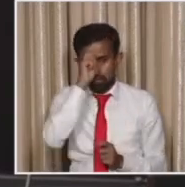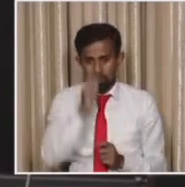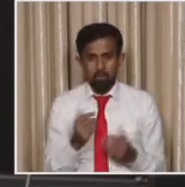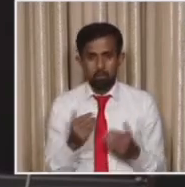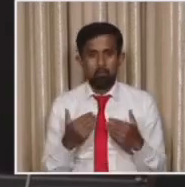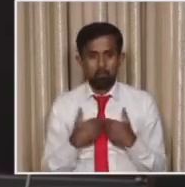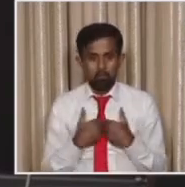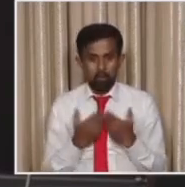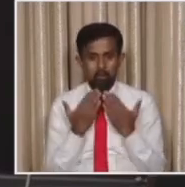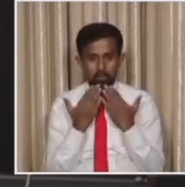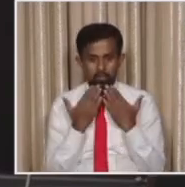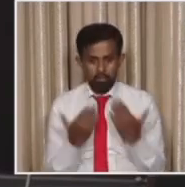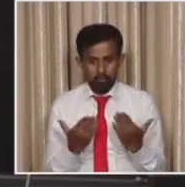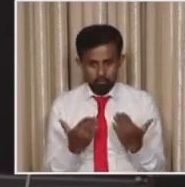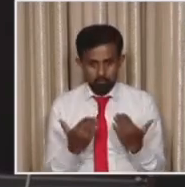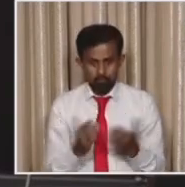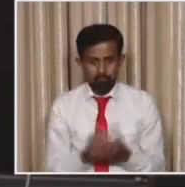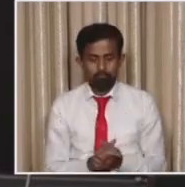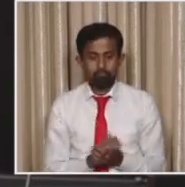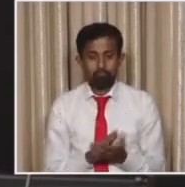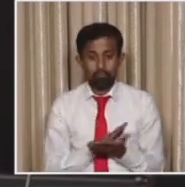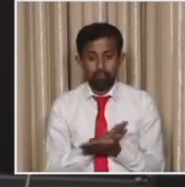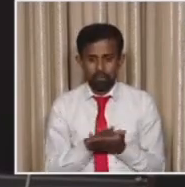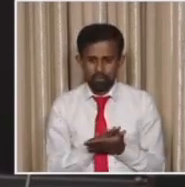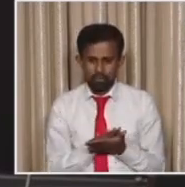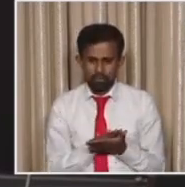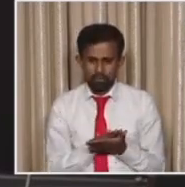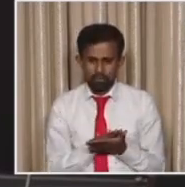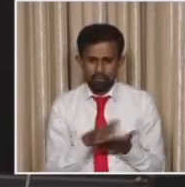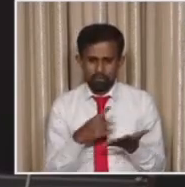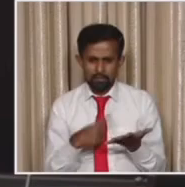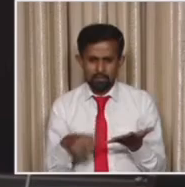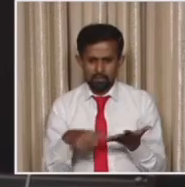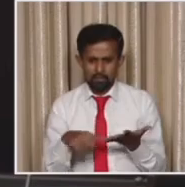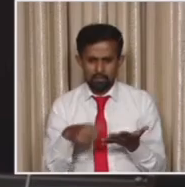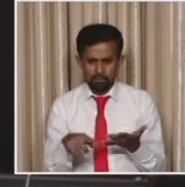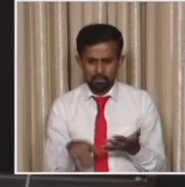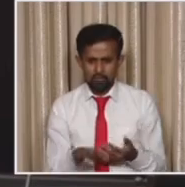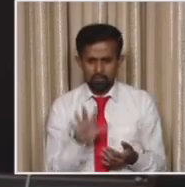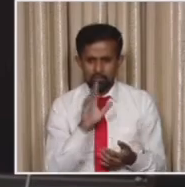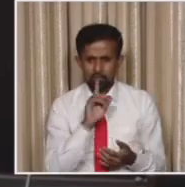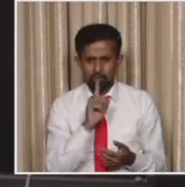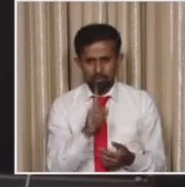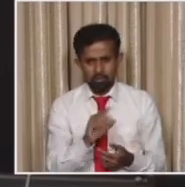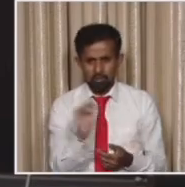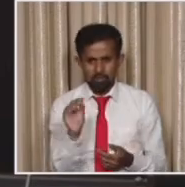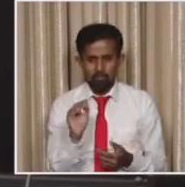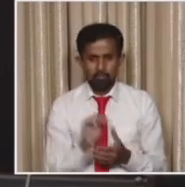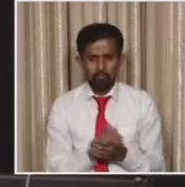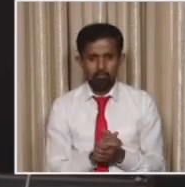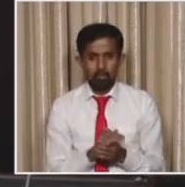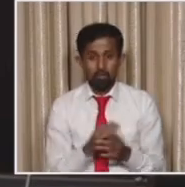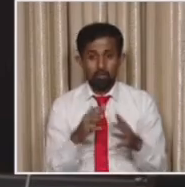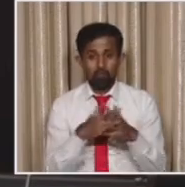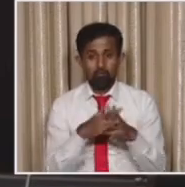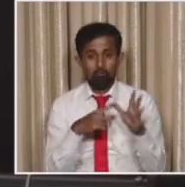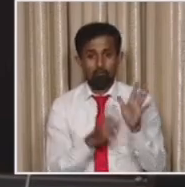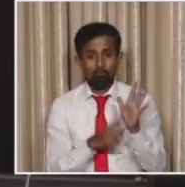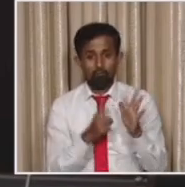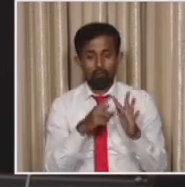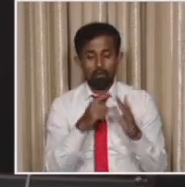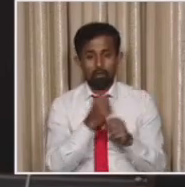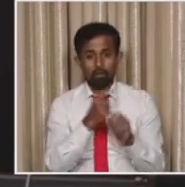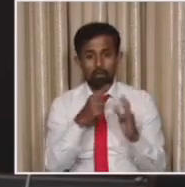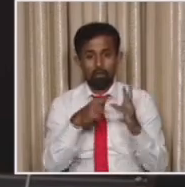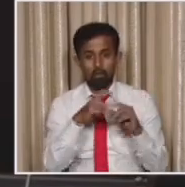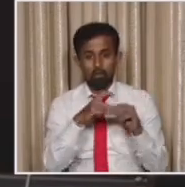studia pudakar, ebagaima pahedeli kirima takarnu kipeak tienoa. එතමයි එකක් අපේ වලේබොඩ මන්තුමත් මතු කරපු කාරණා